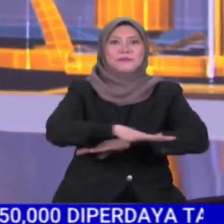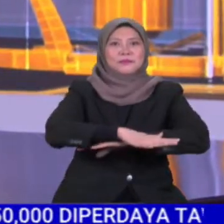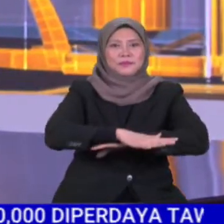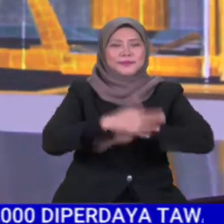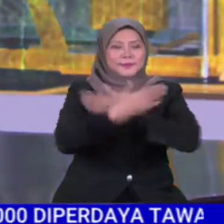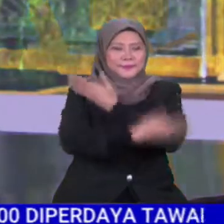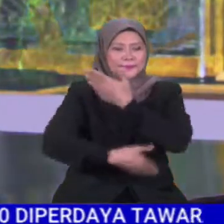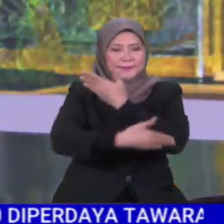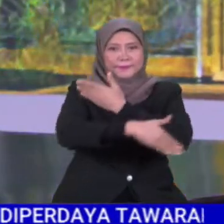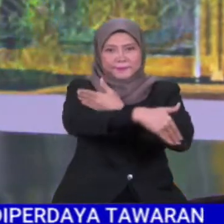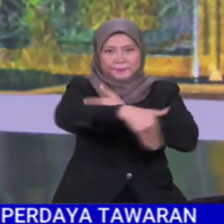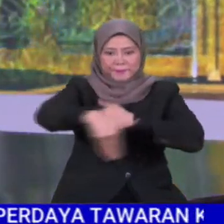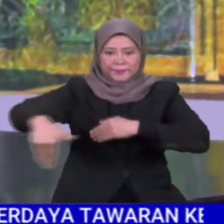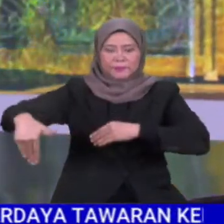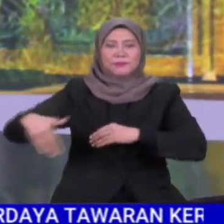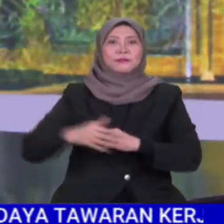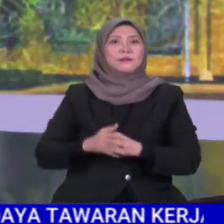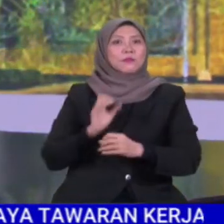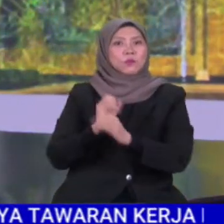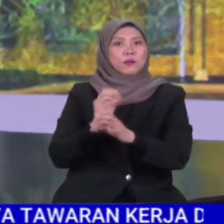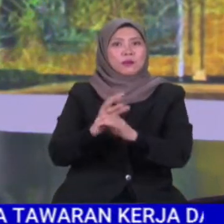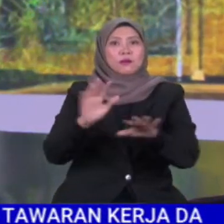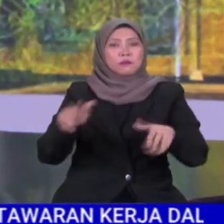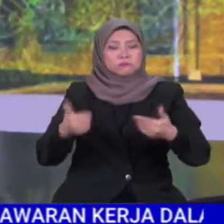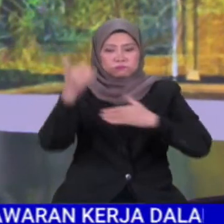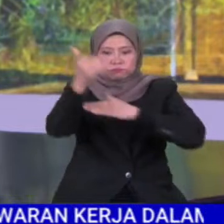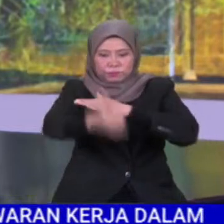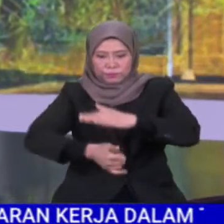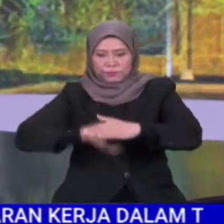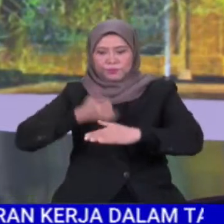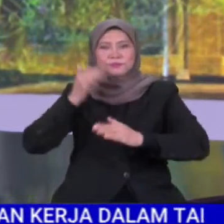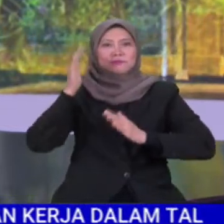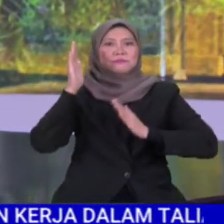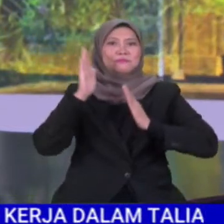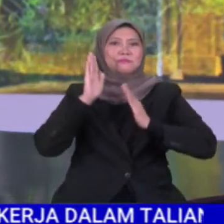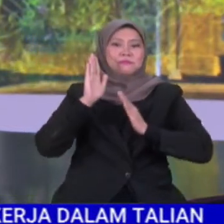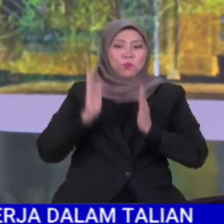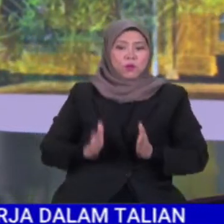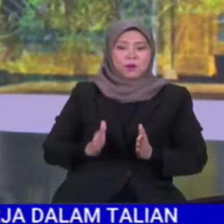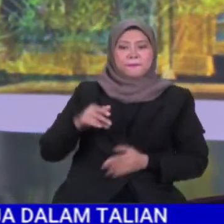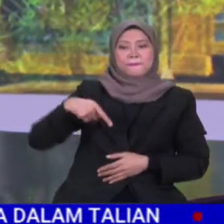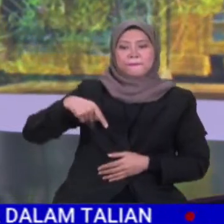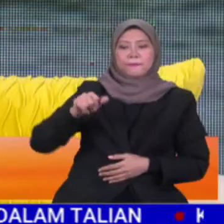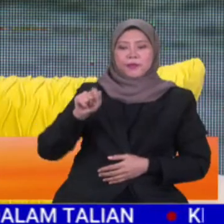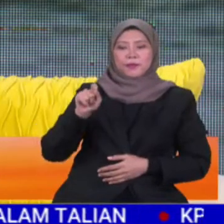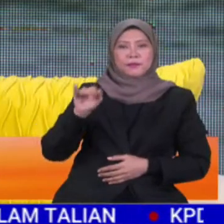negara. Antara jadi fokus, usaha mengekang kebolosan pendatang asing tanpa izin.